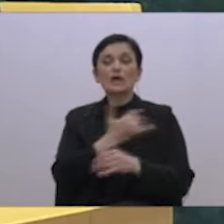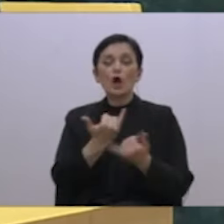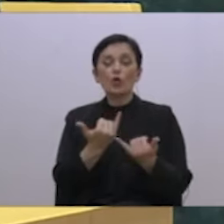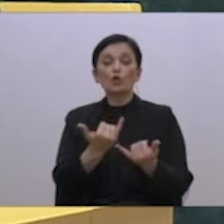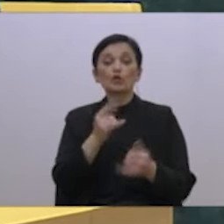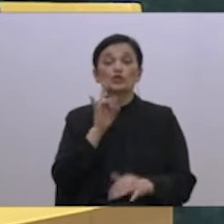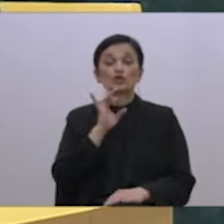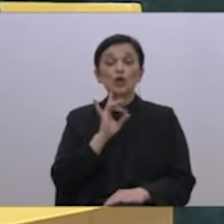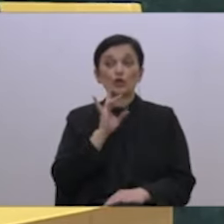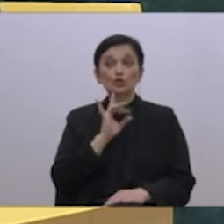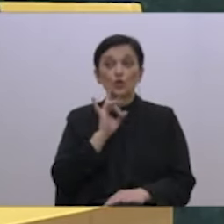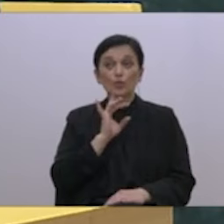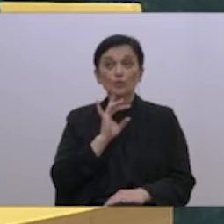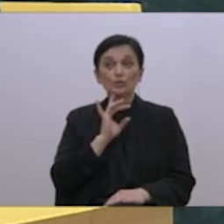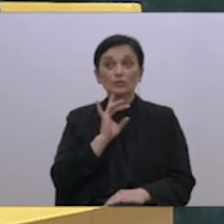ჯერჯერობით